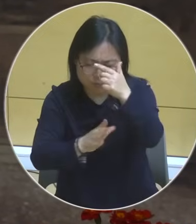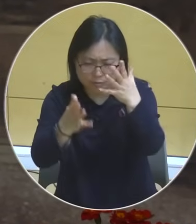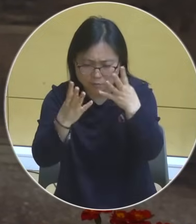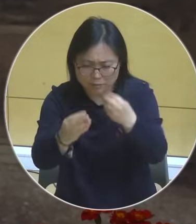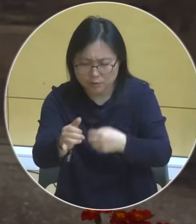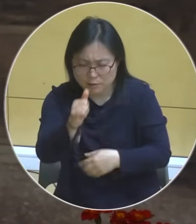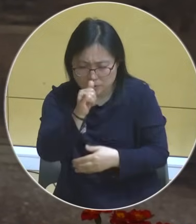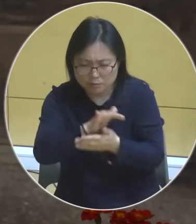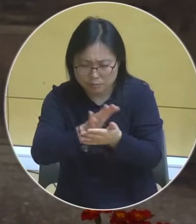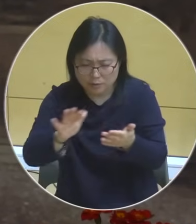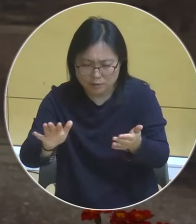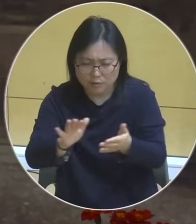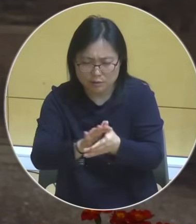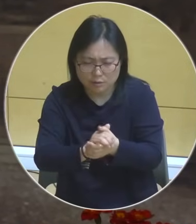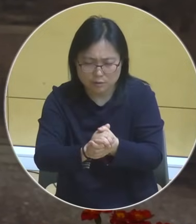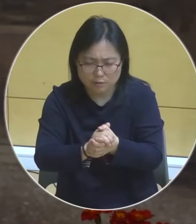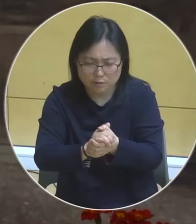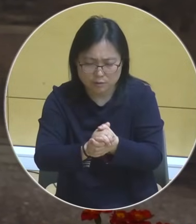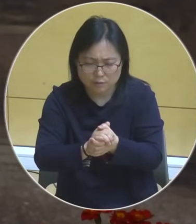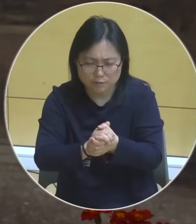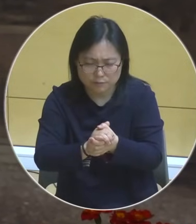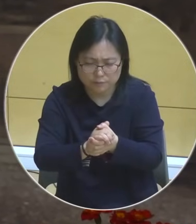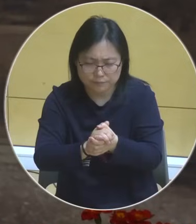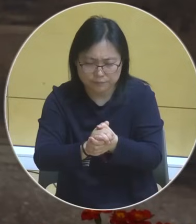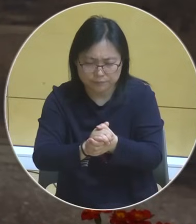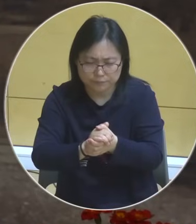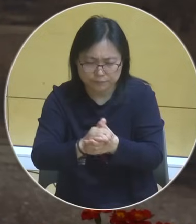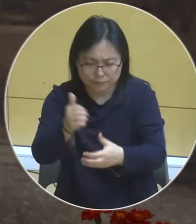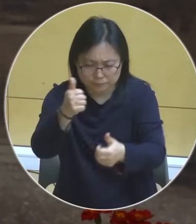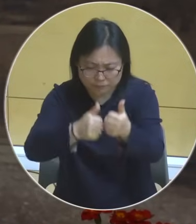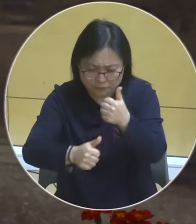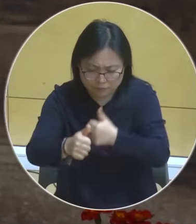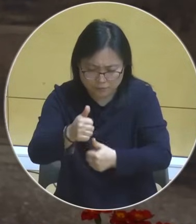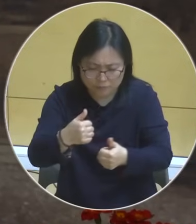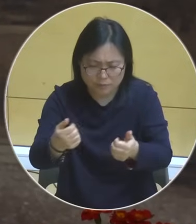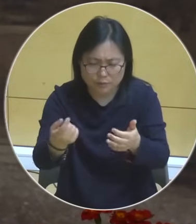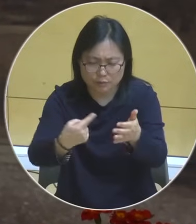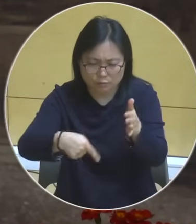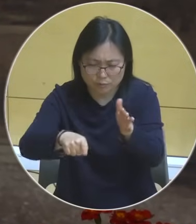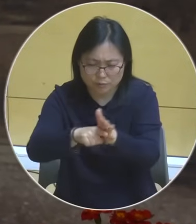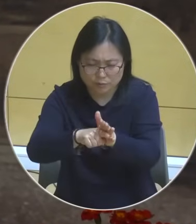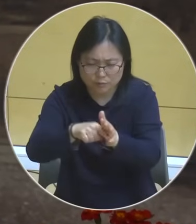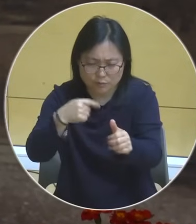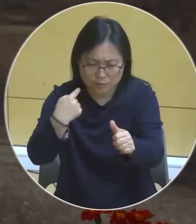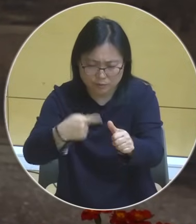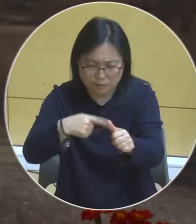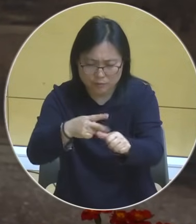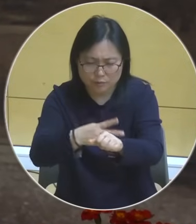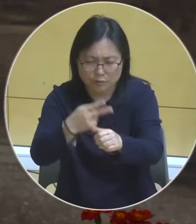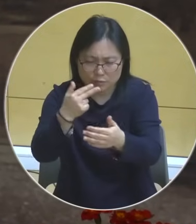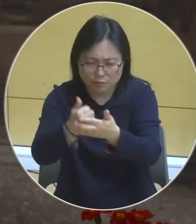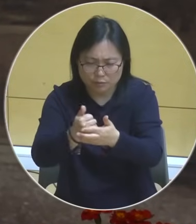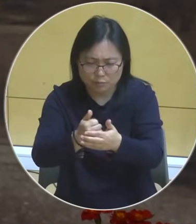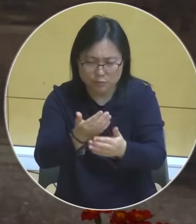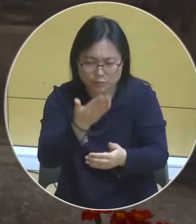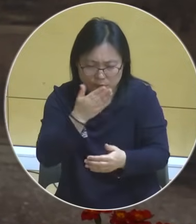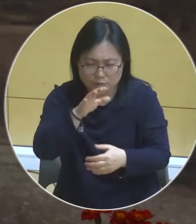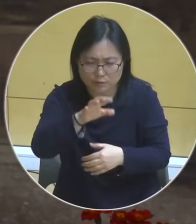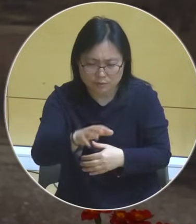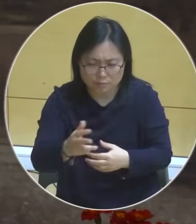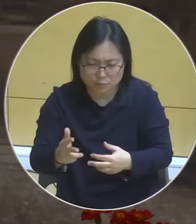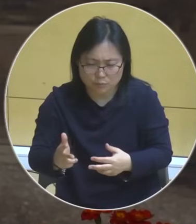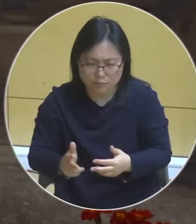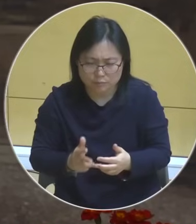있습니다. 다음 사들을 위해서 열심히 주의 도를 가르치는 교사 선생님들과 식당에서와 주차